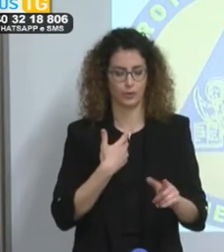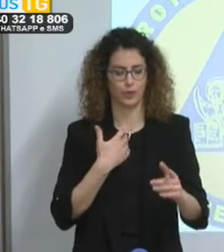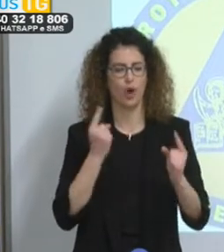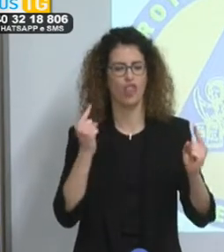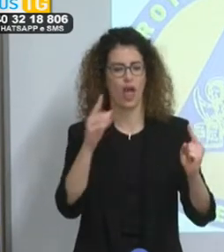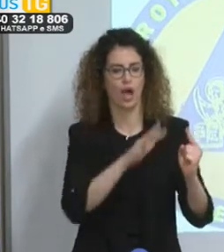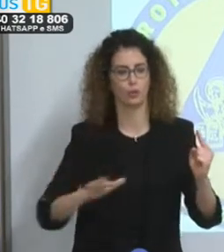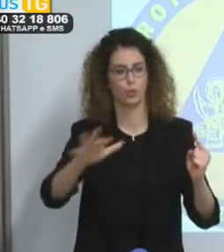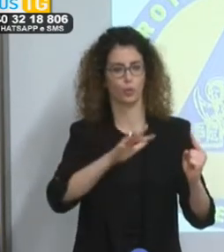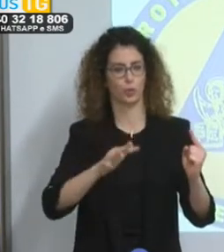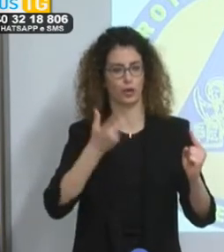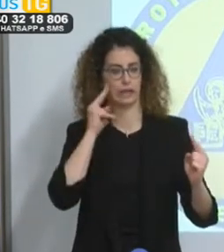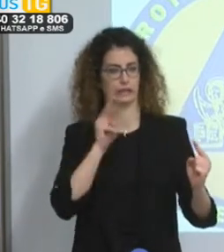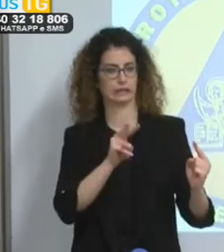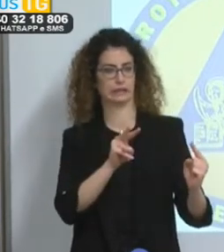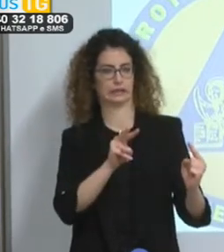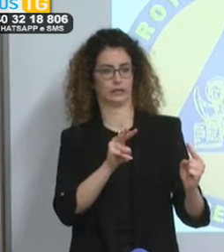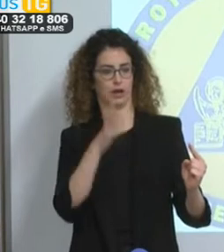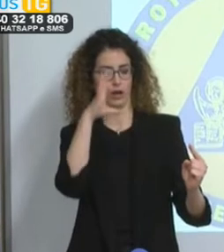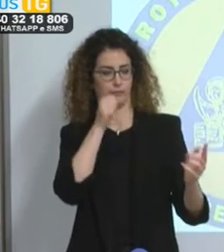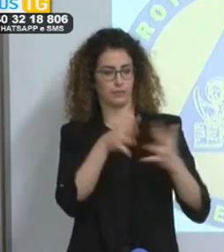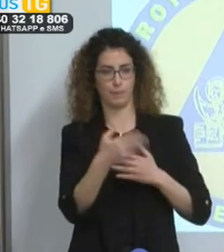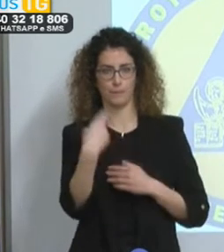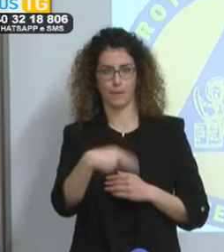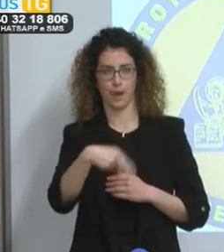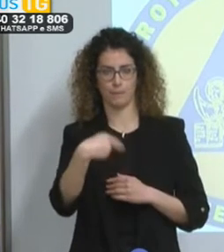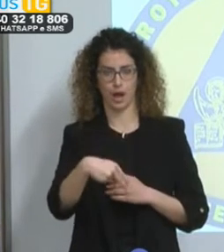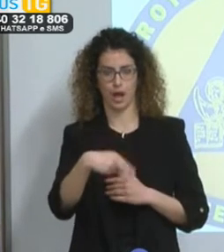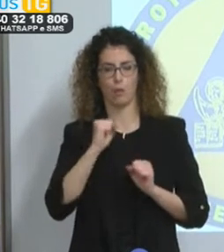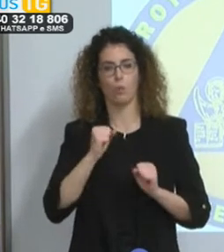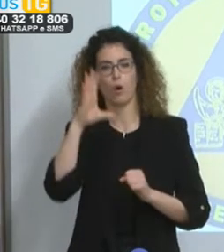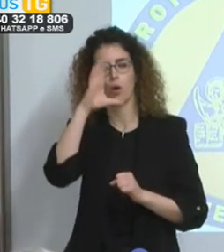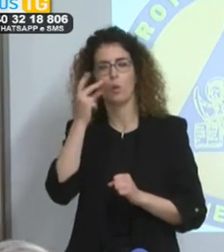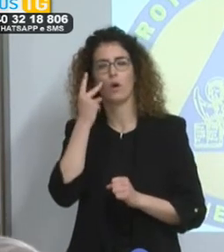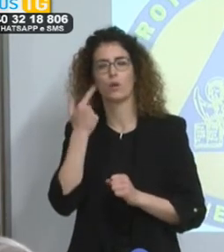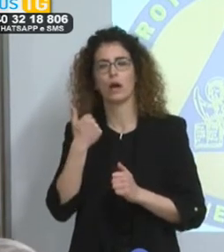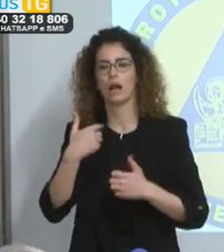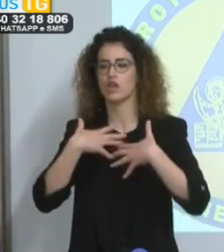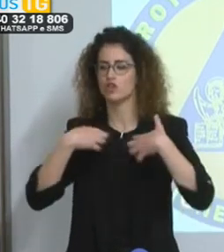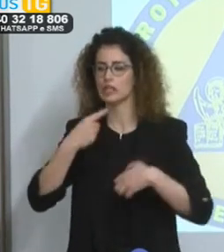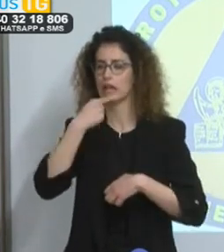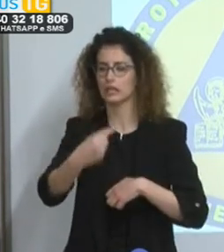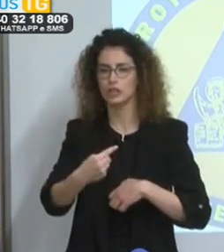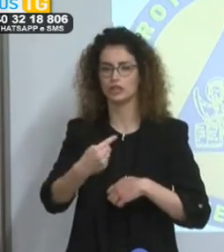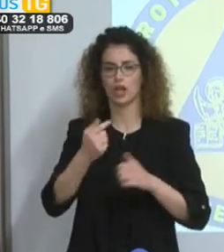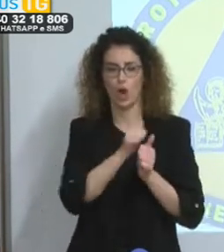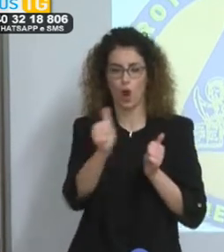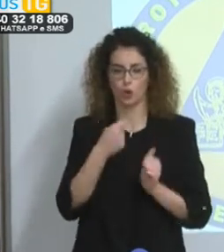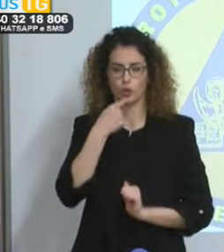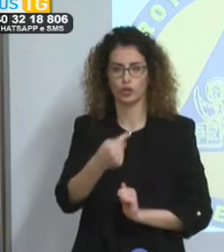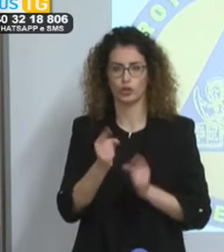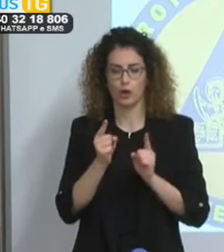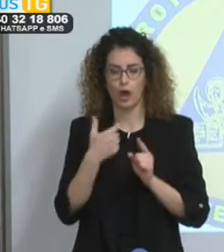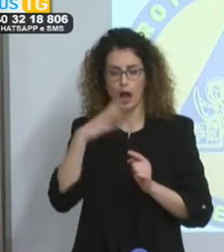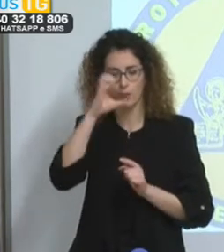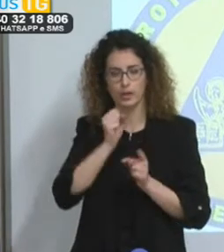incomprensibile. Basterebbe guardare le dichiarazioni degli scienziati o di ognuno di noi dal 21 febbraio ad oggi per vedere quanto si è dovuto